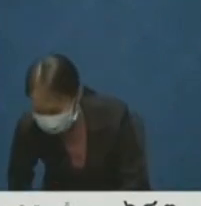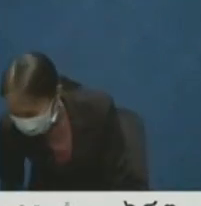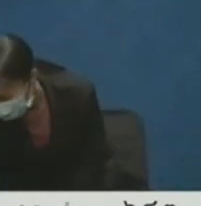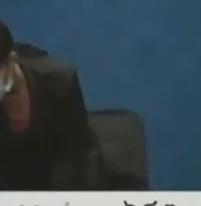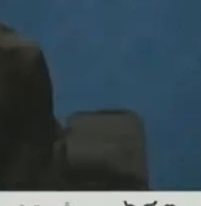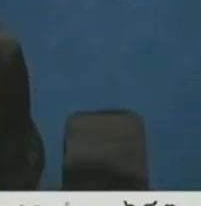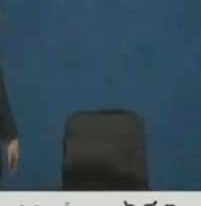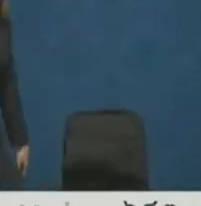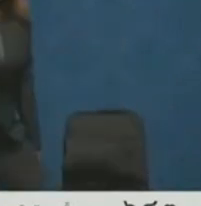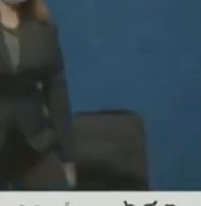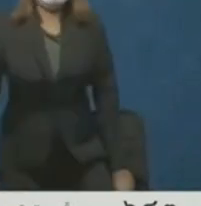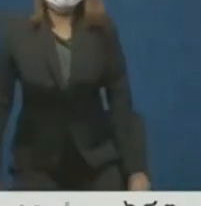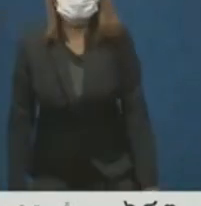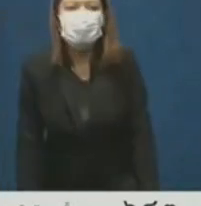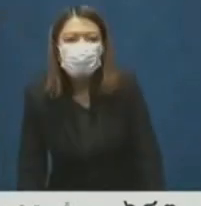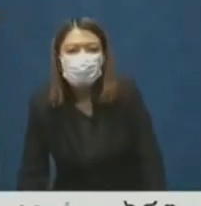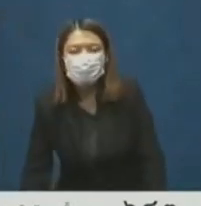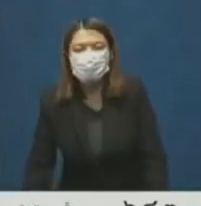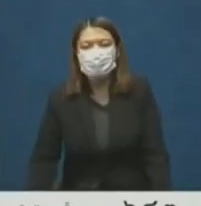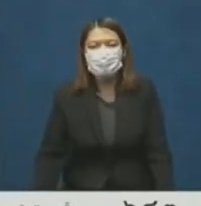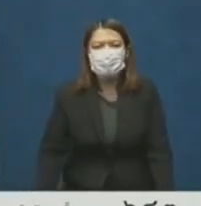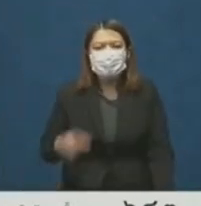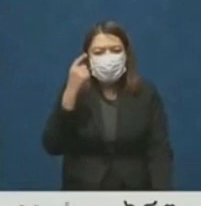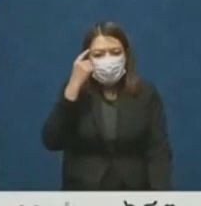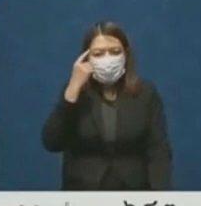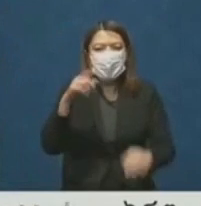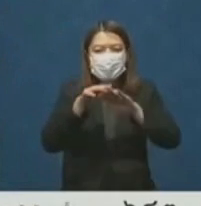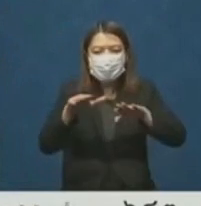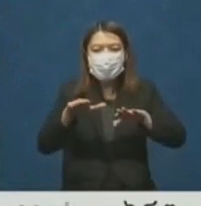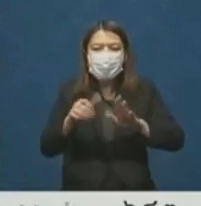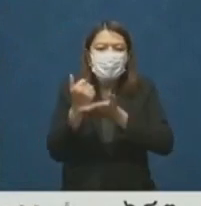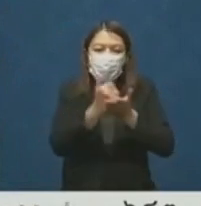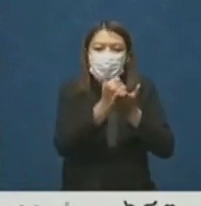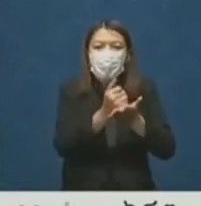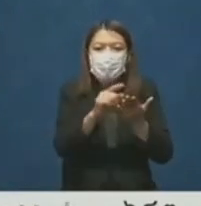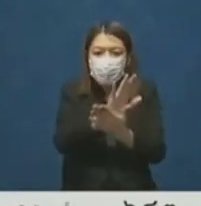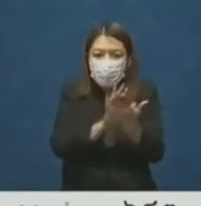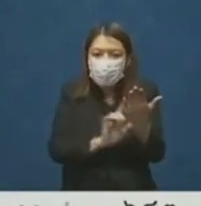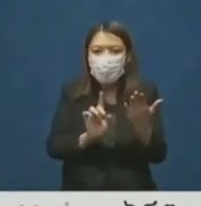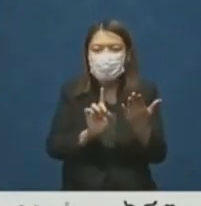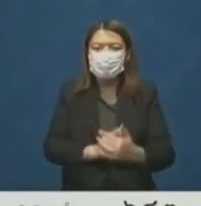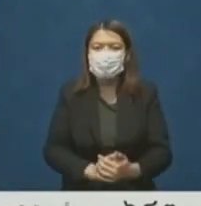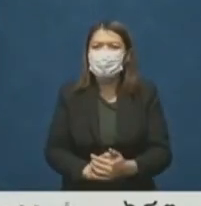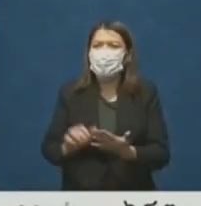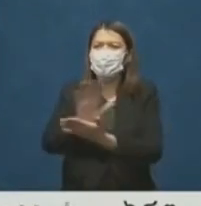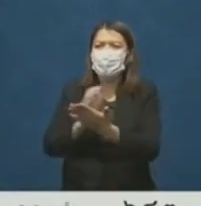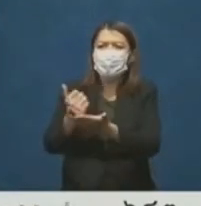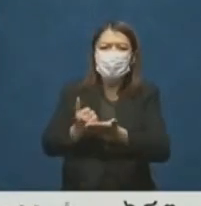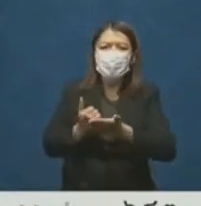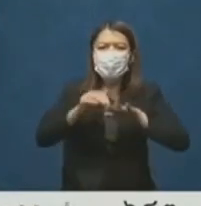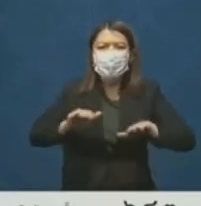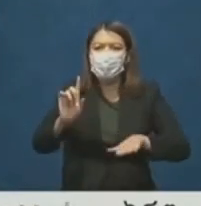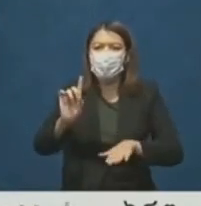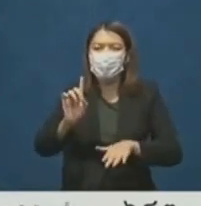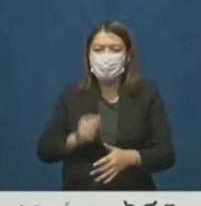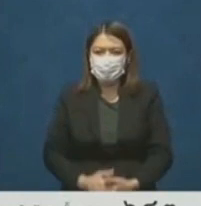ราเอาแต่คาดหวังว่าเด็กจะต้องสร้างอะไรให้ประเทศชาติบ้างพวกเขาก็คงอยากจะถามกลับครับว่าแล้วประเทศทำอะไร